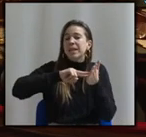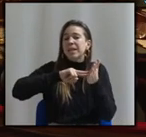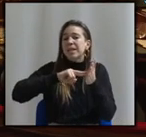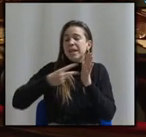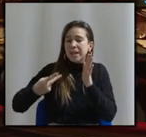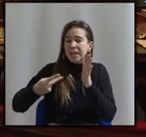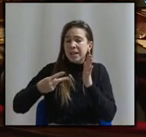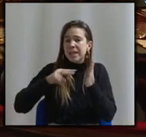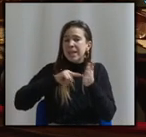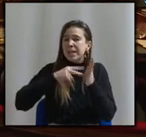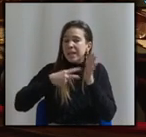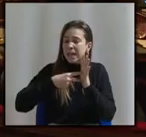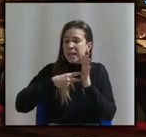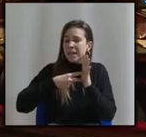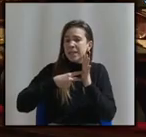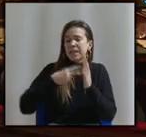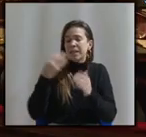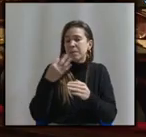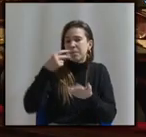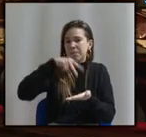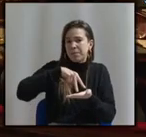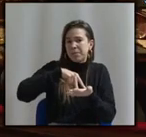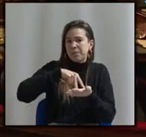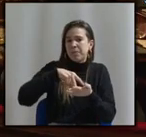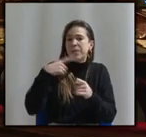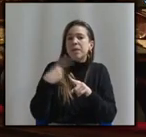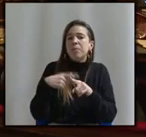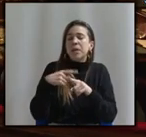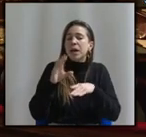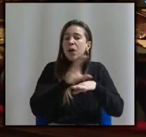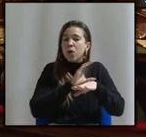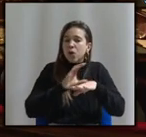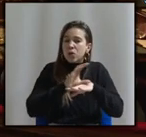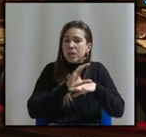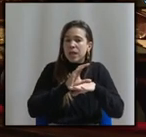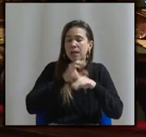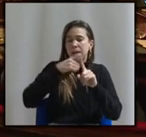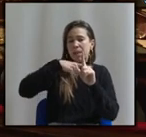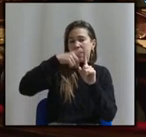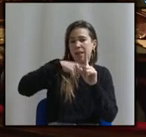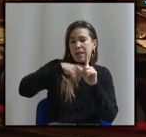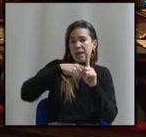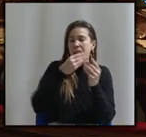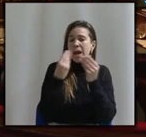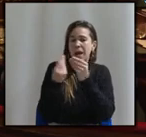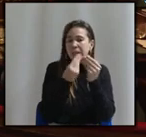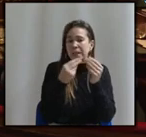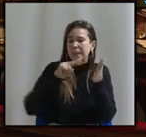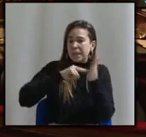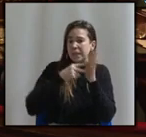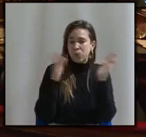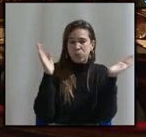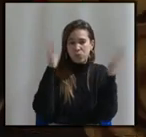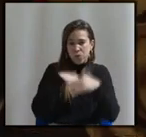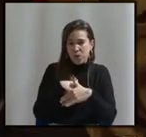tècnics de l'Ajuntament de Vic ja han set presents perquè malauradament la Conselleria de Qualitat de l'Aire del Consell Comarcal no disposa de tècnics,